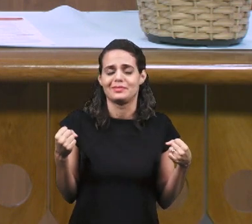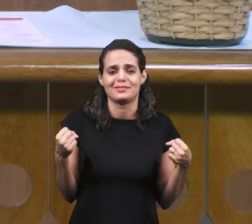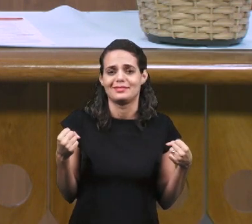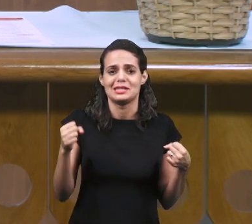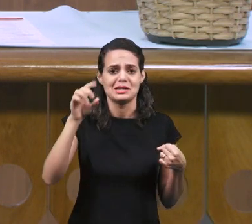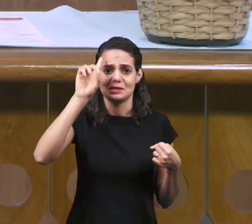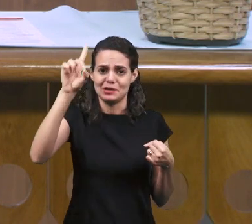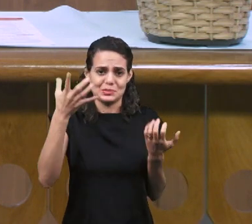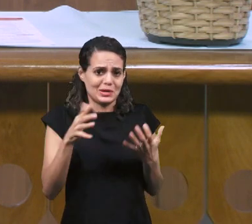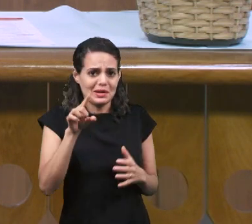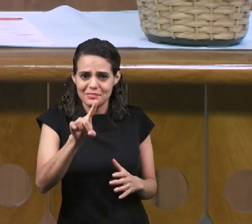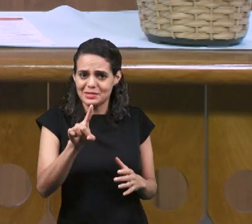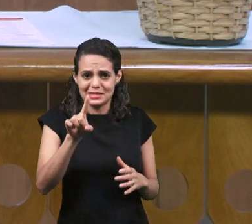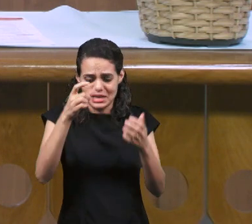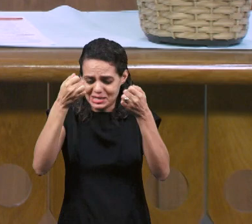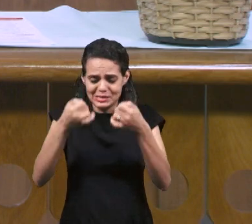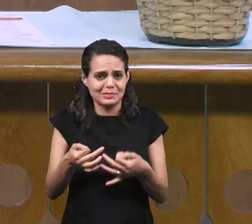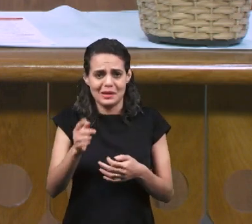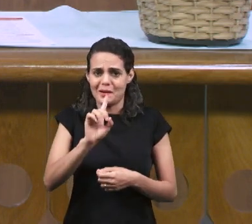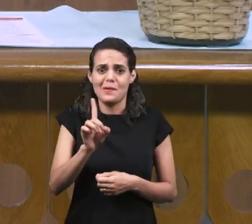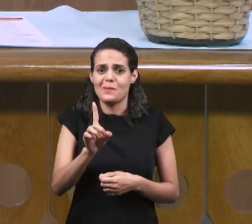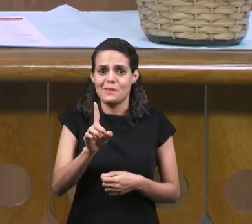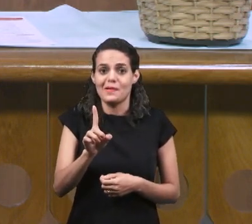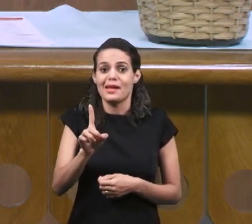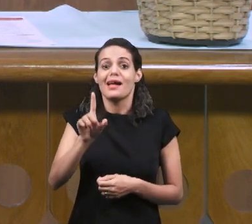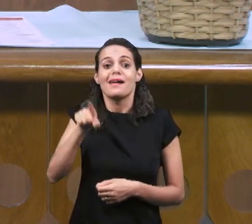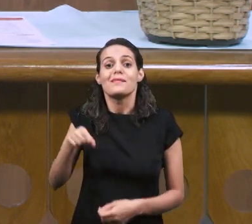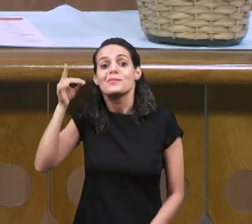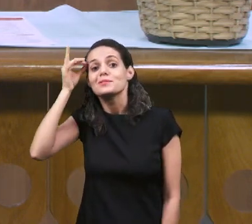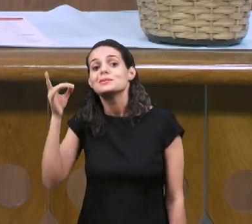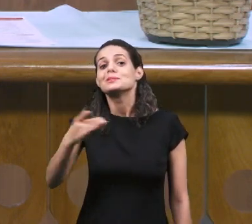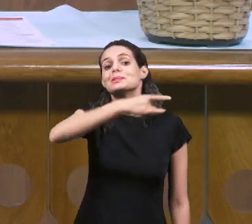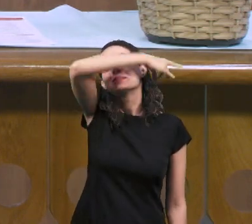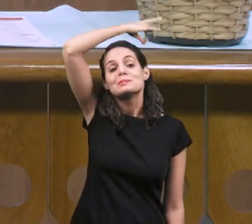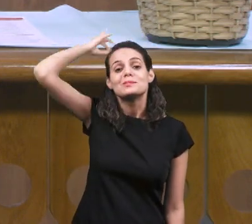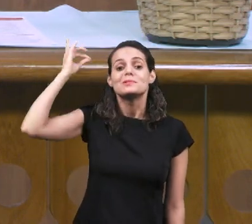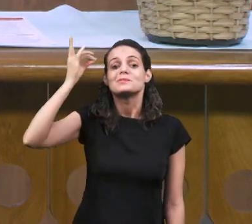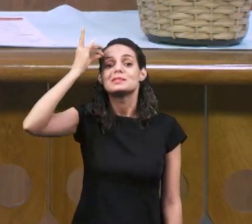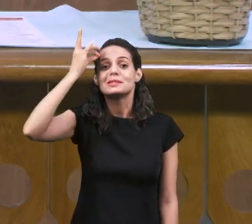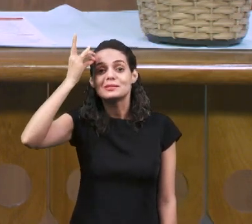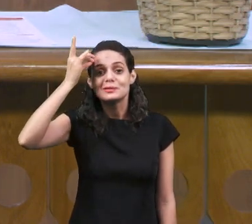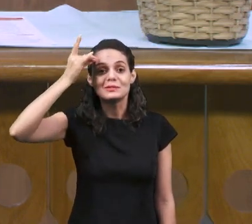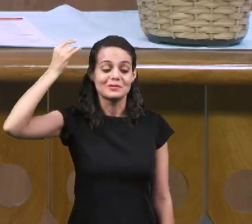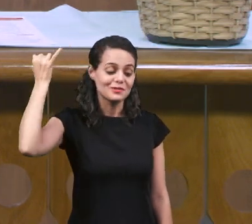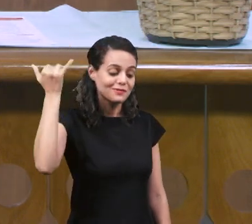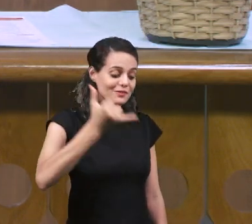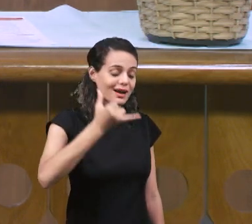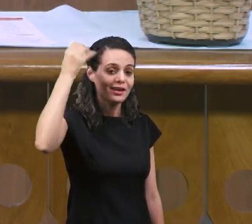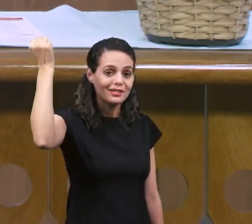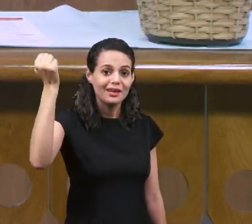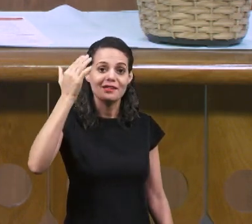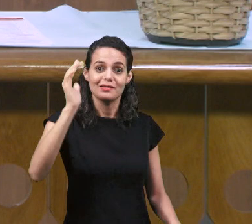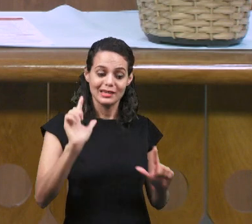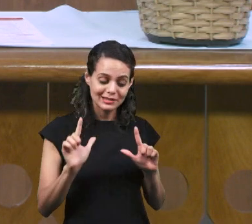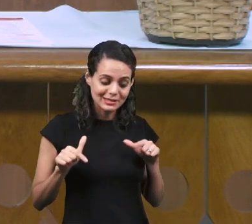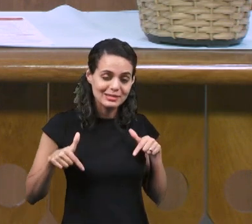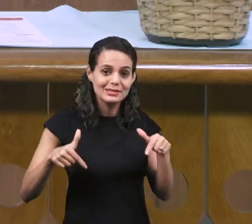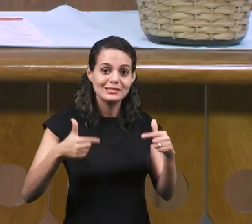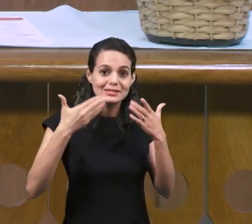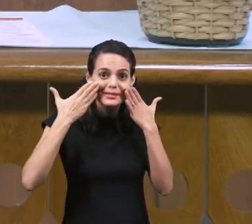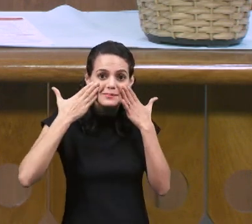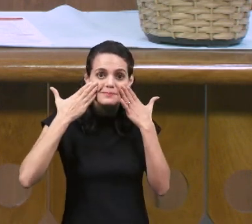Le Saint-Esprit, c'est la manifestation du mystère.